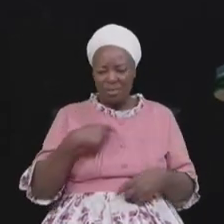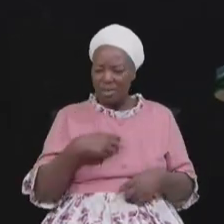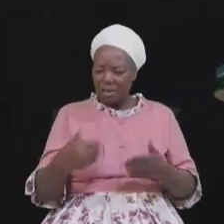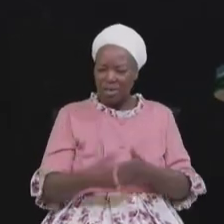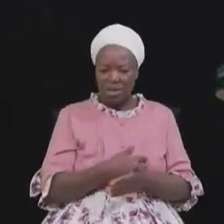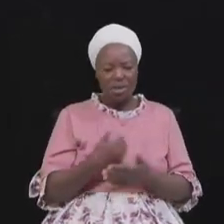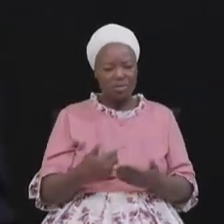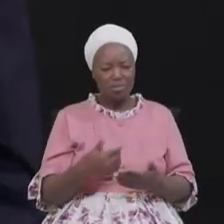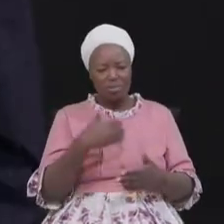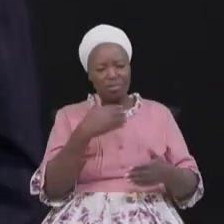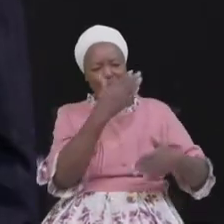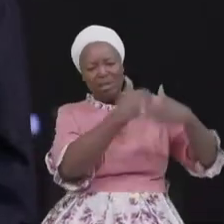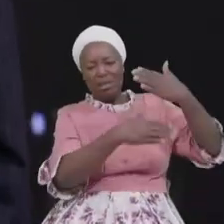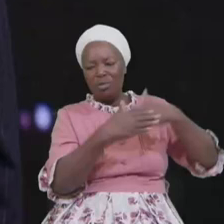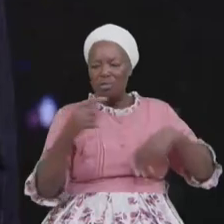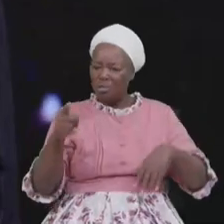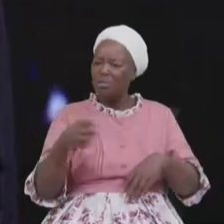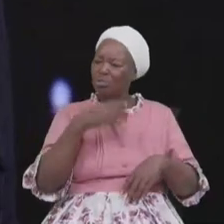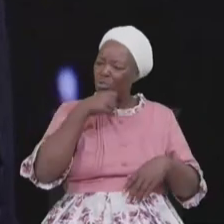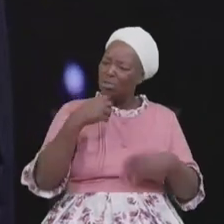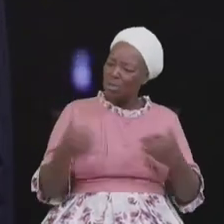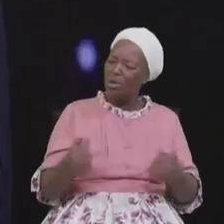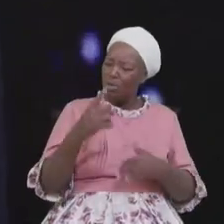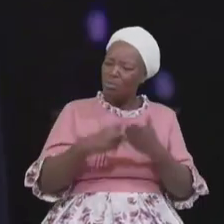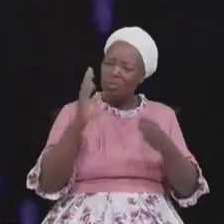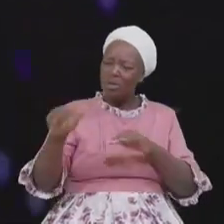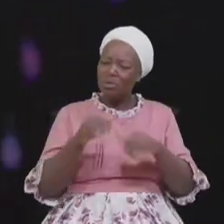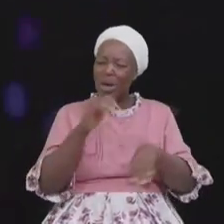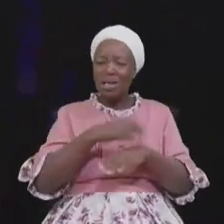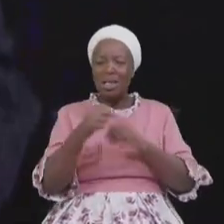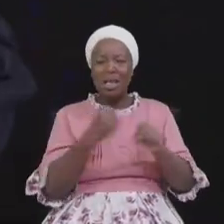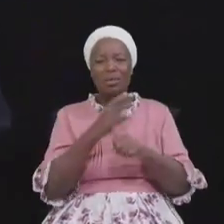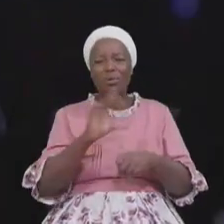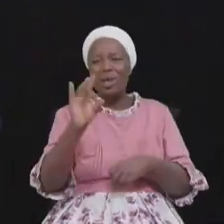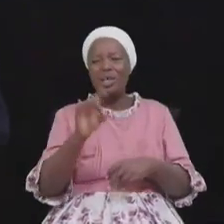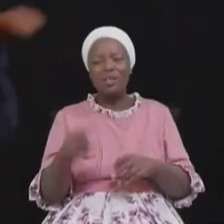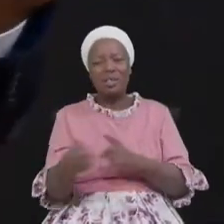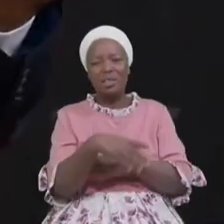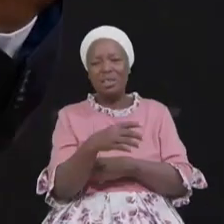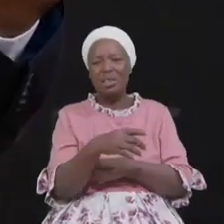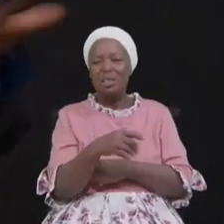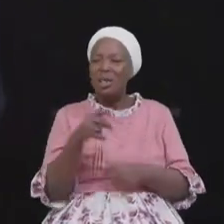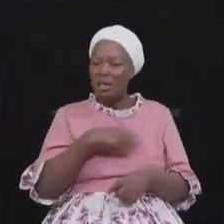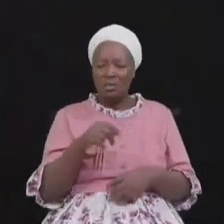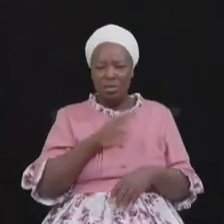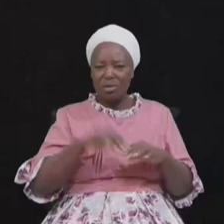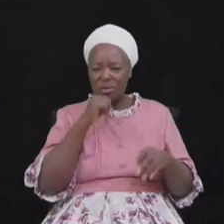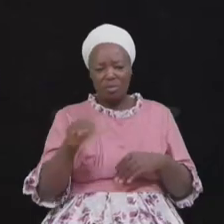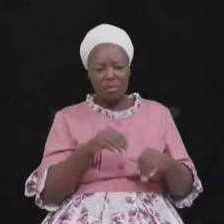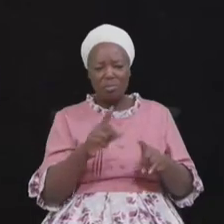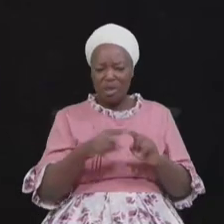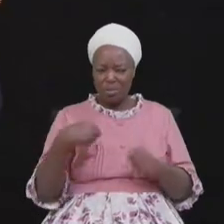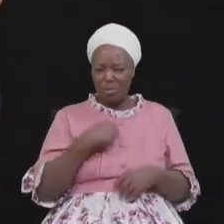Ah, nous sommes vieux maintenant. Ce qu'il devait faire à 8 jours, on ne l'a pas fait. Maintenant, nous avons 30 ans, nous